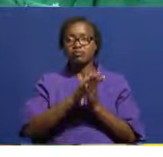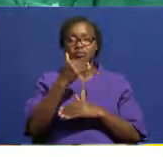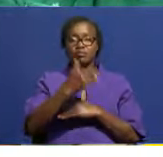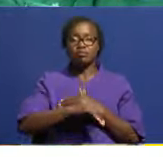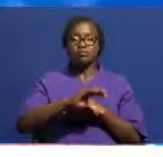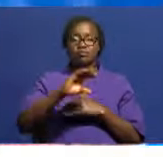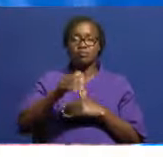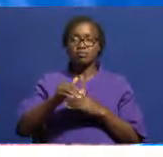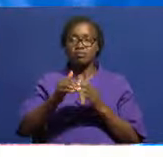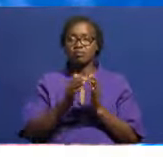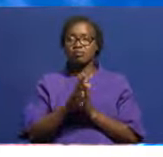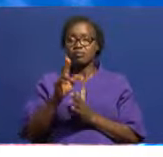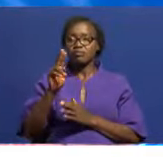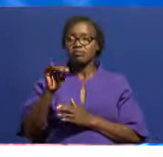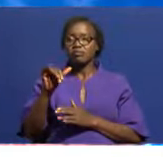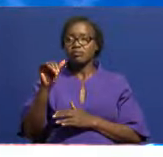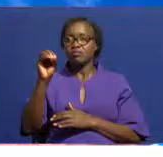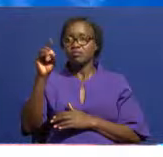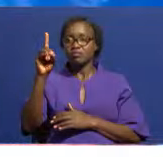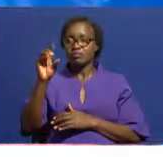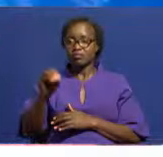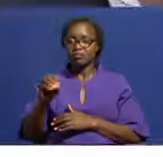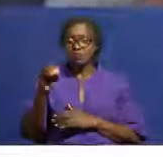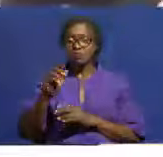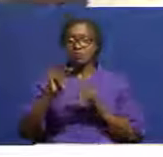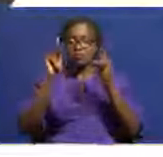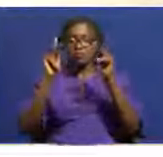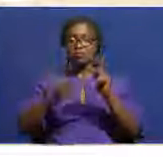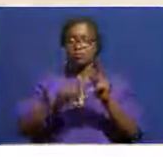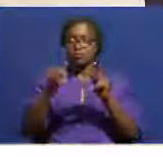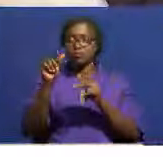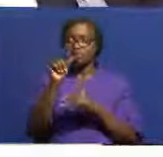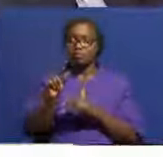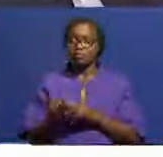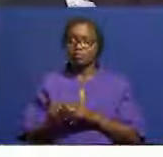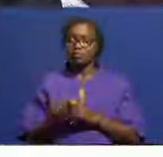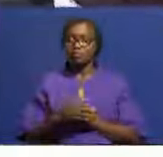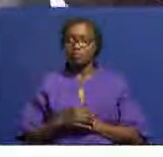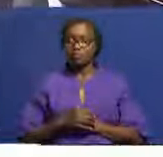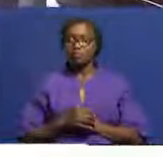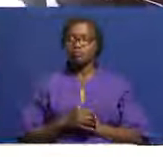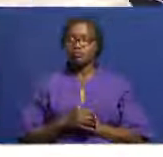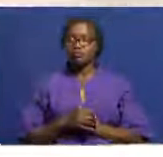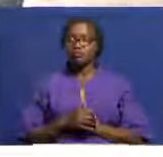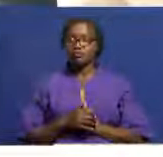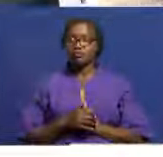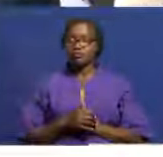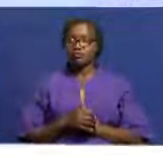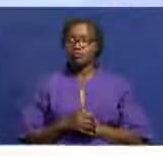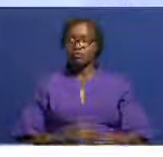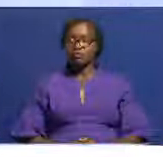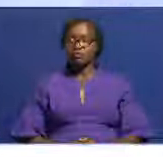Busia na Nyando katika kaunti ya Kisumu, miongoni mwa maeneo mengine. Give us Maena, Darubini.